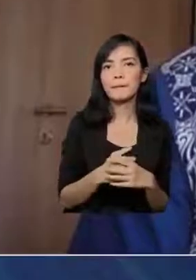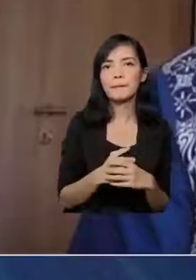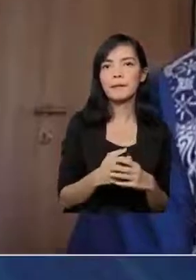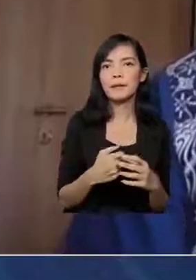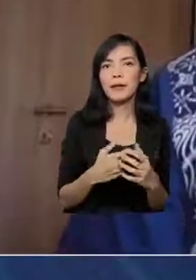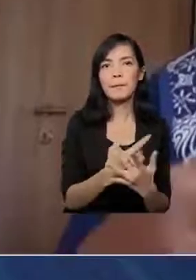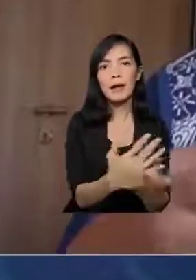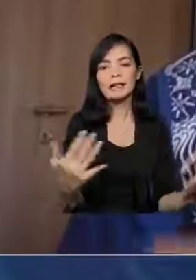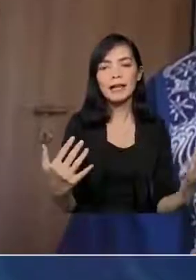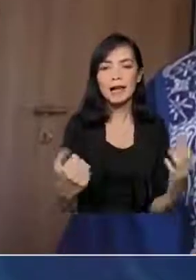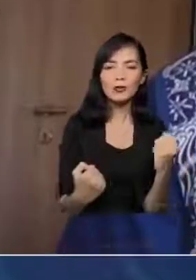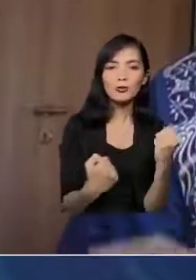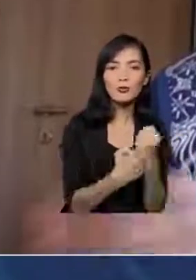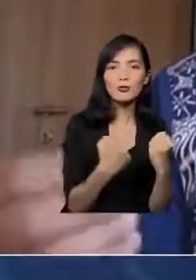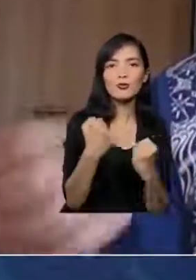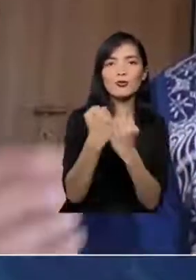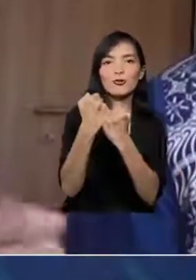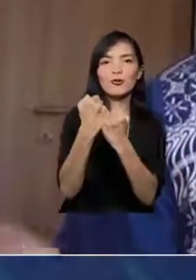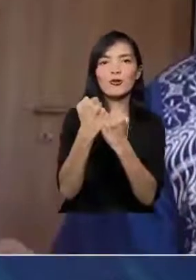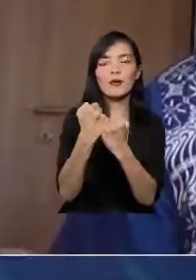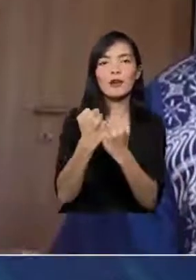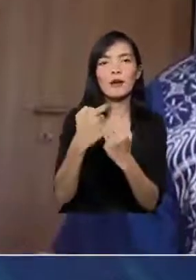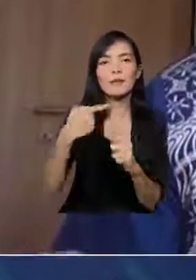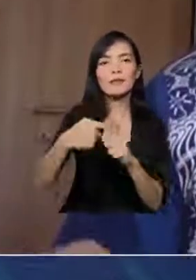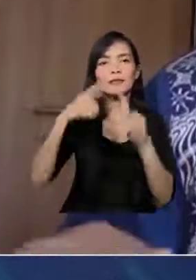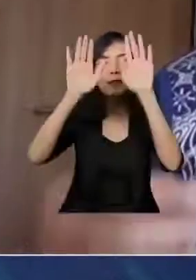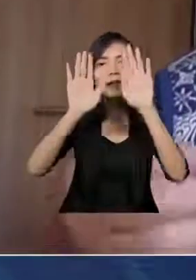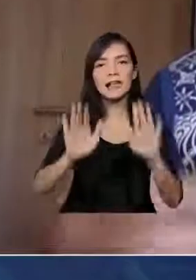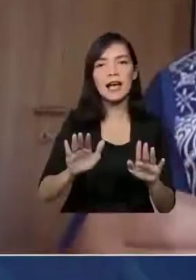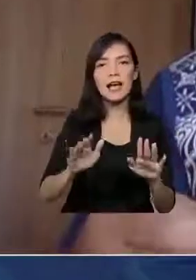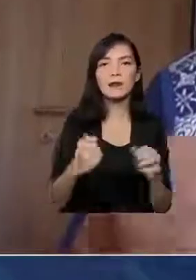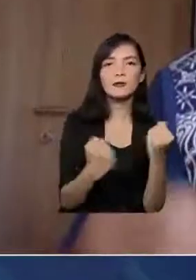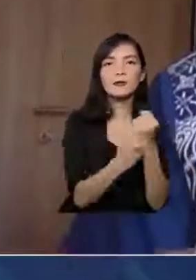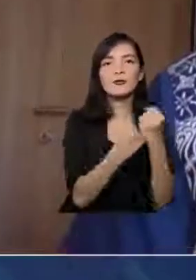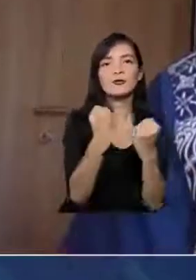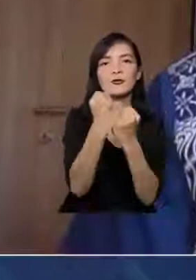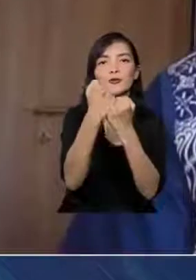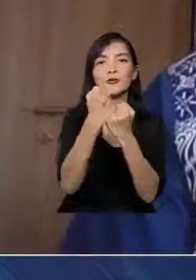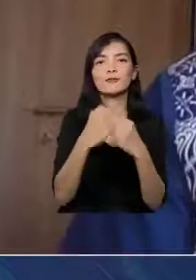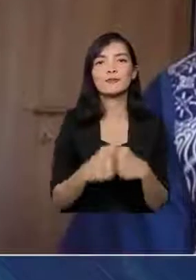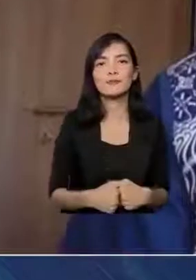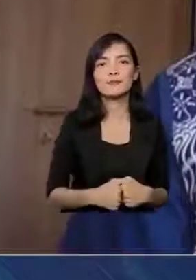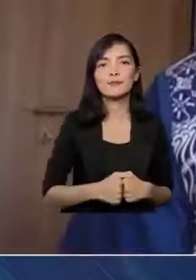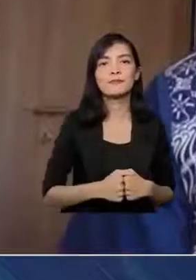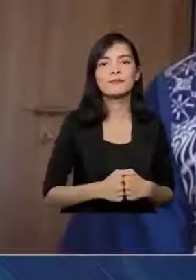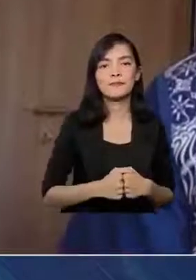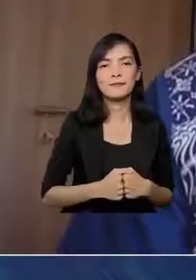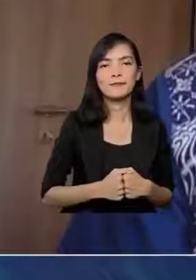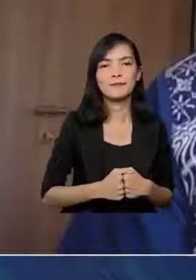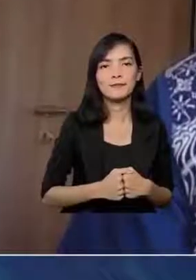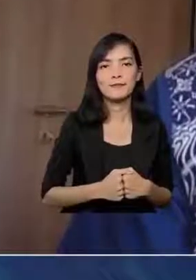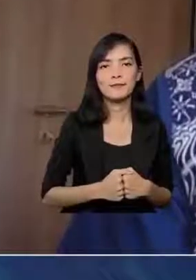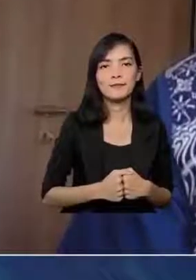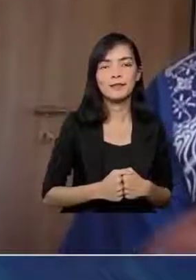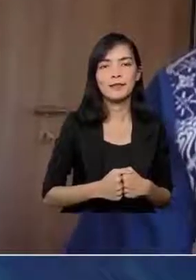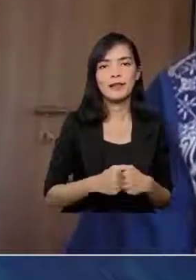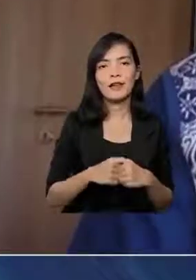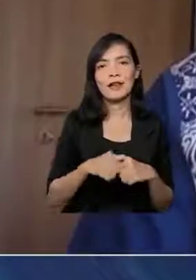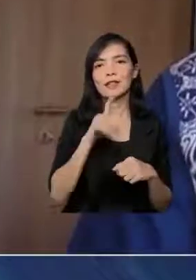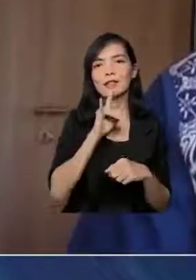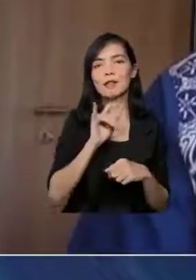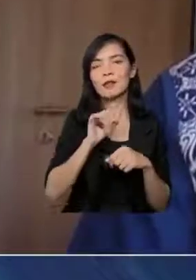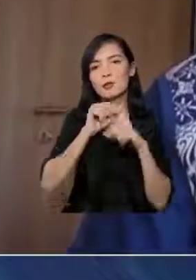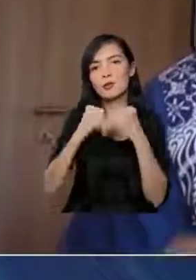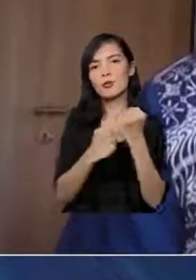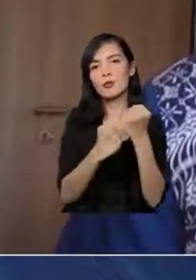dukungan dari masyarakat sendiri dan dukungan dari media jadi media sepenuhnya memberikan dukungan kepada kepada pemerintah itu